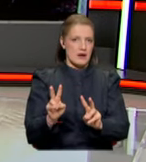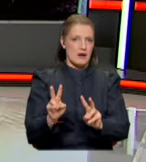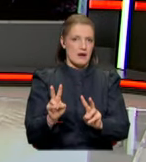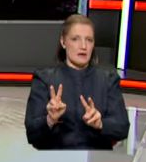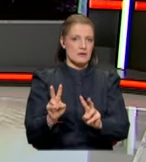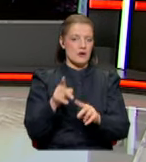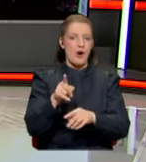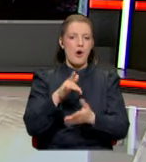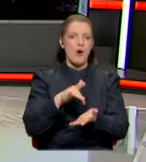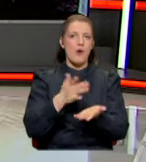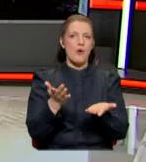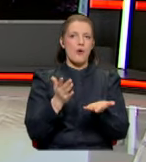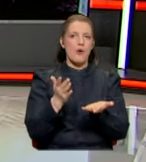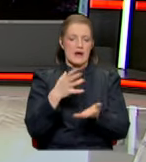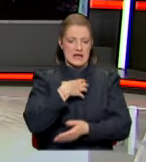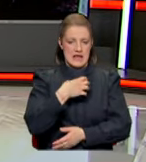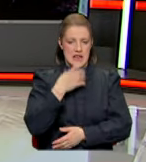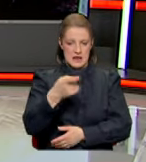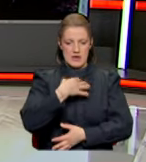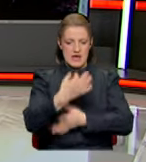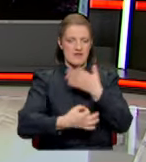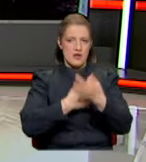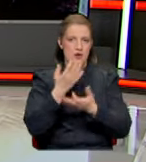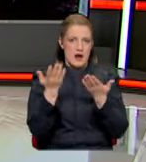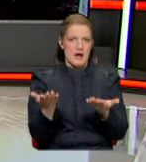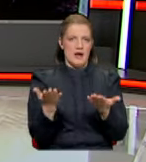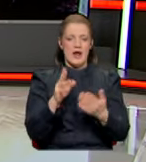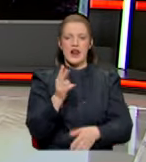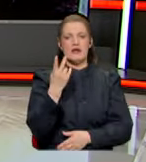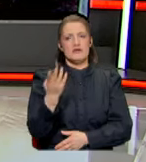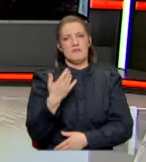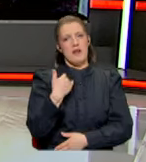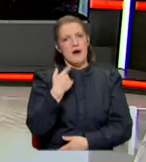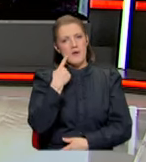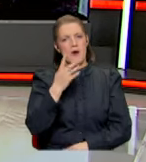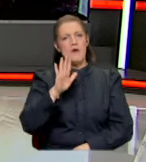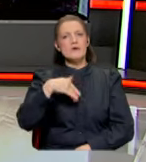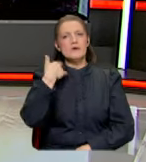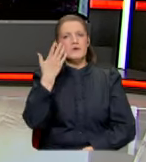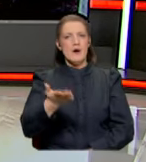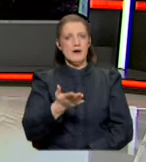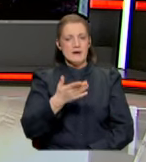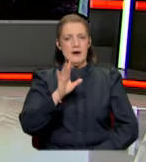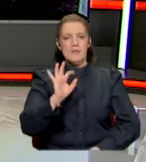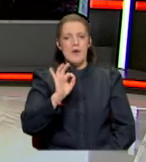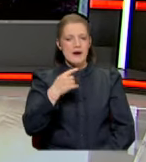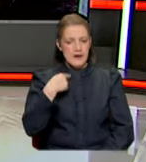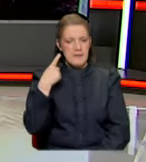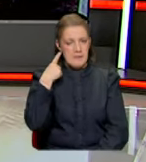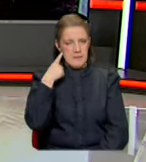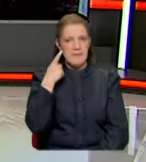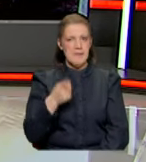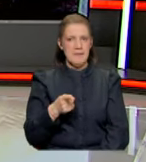Eee ortadayken ki kendileri de bunu ifade ediyorken ilginç gelmişti fakat sonra böyle